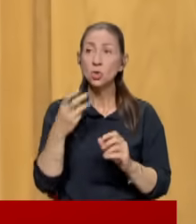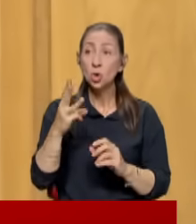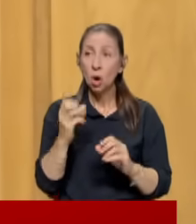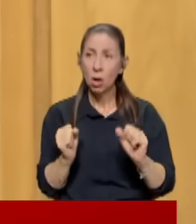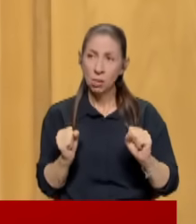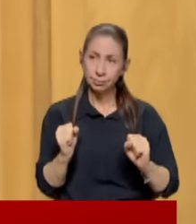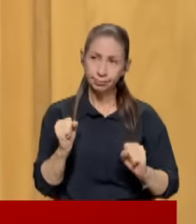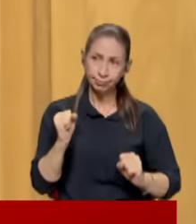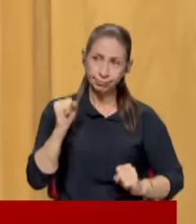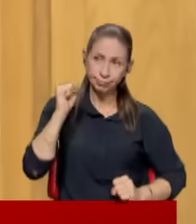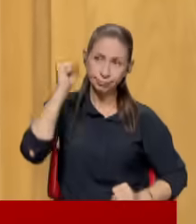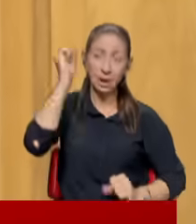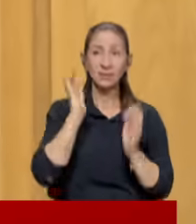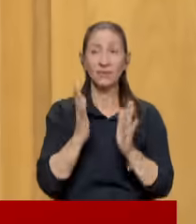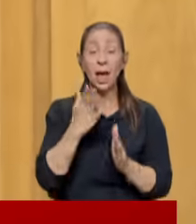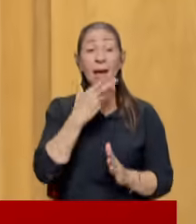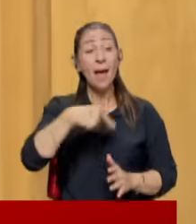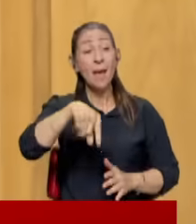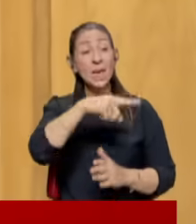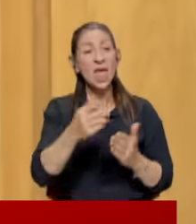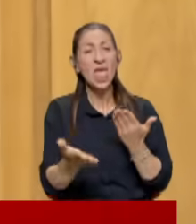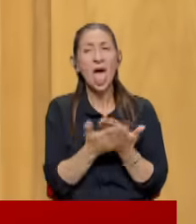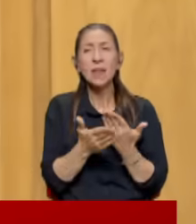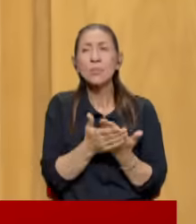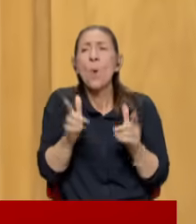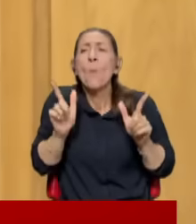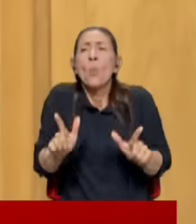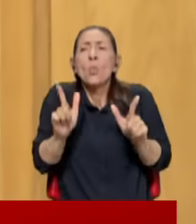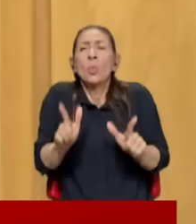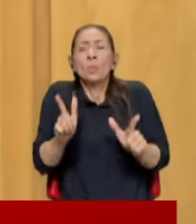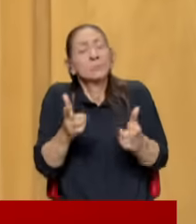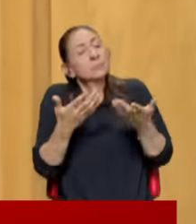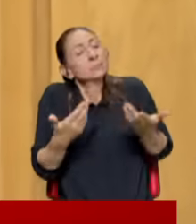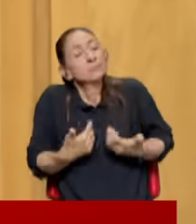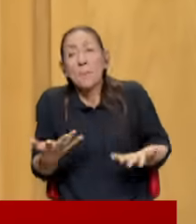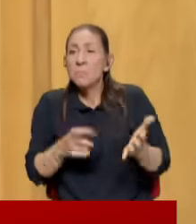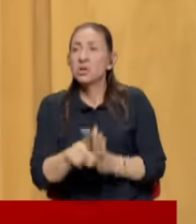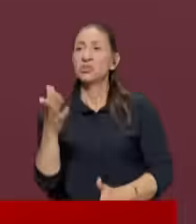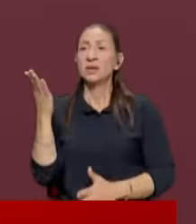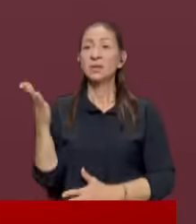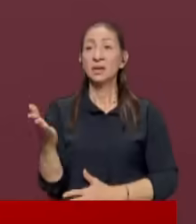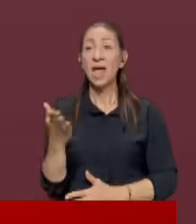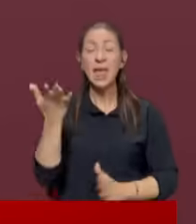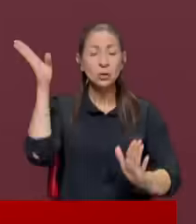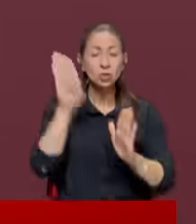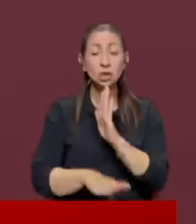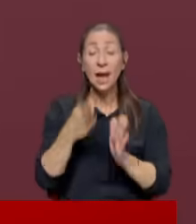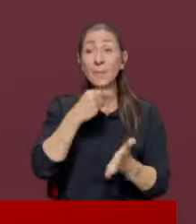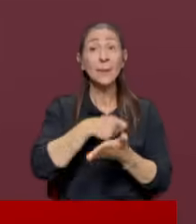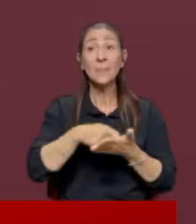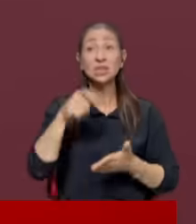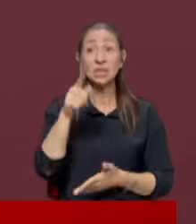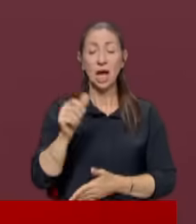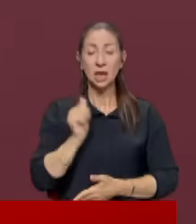tırmanmaya devam ediyor. Emekliyi yardıma muhtaç bırakmayı başarmış gözüküyor. En düşük emekli